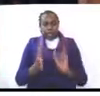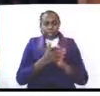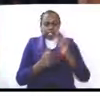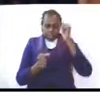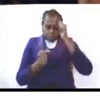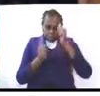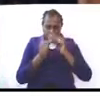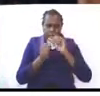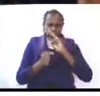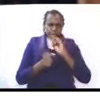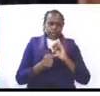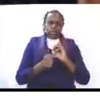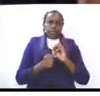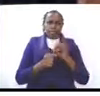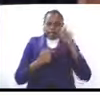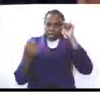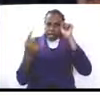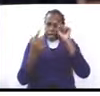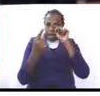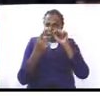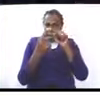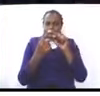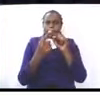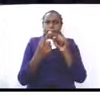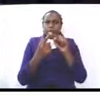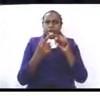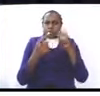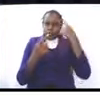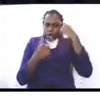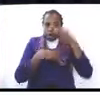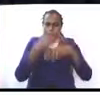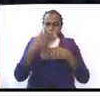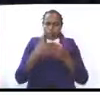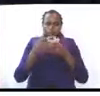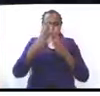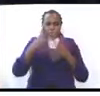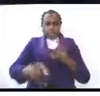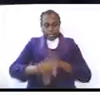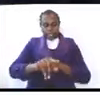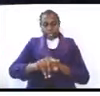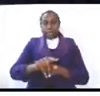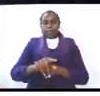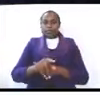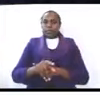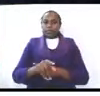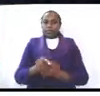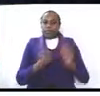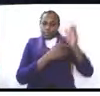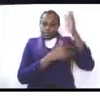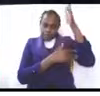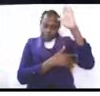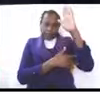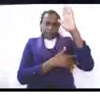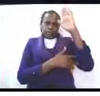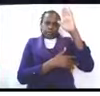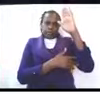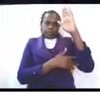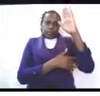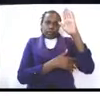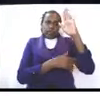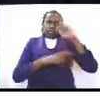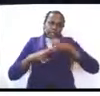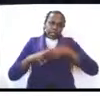Ukawakumbusha lengo lao kuwa viongozi wakati huu. Baba uwakanishe.